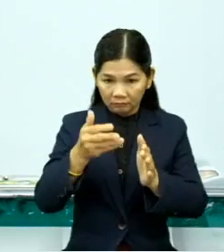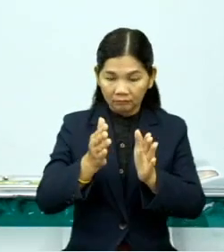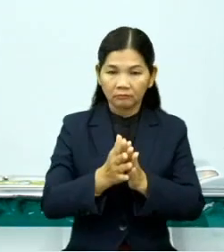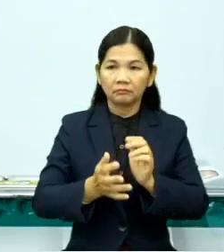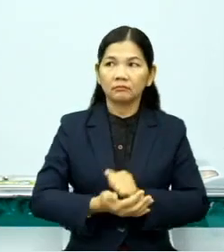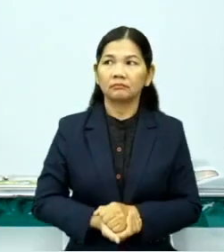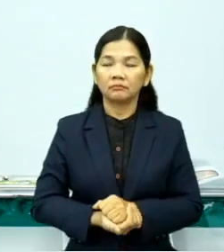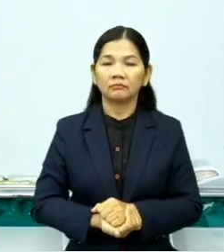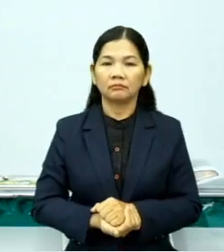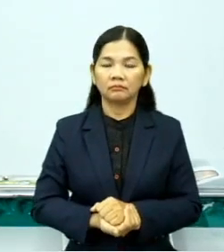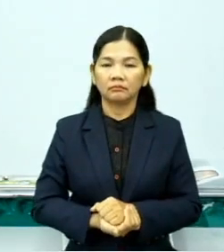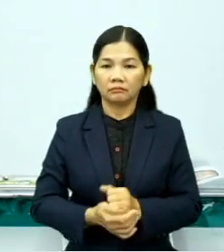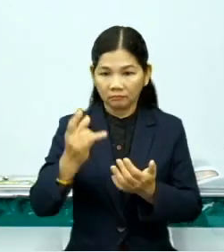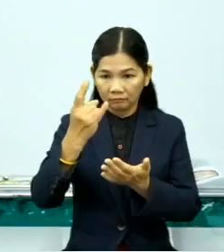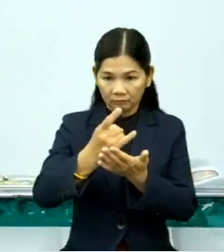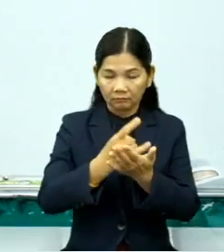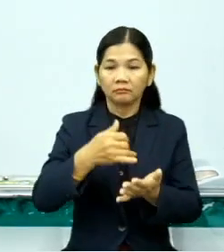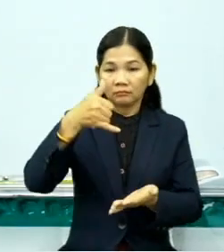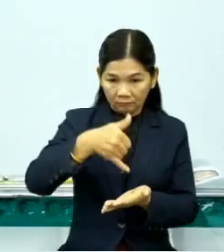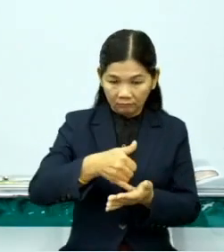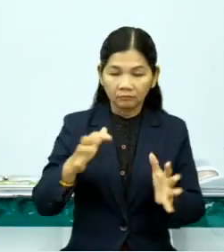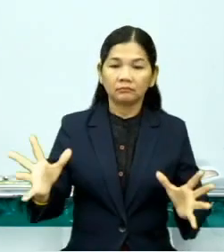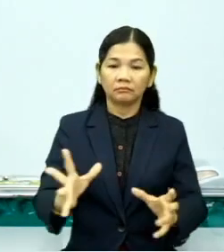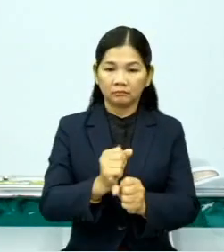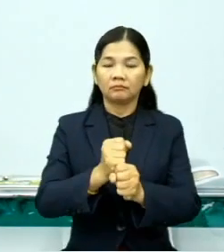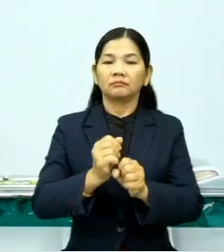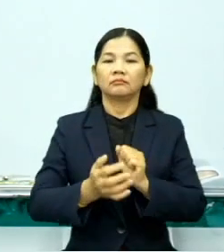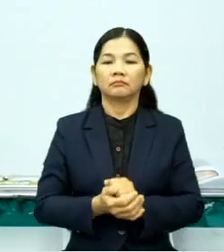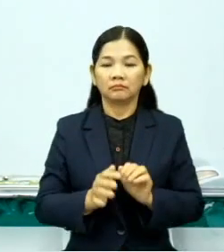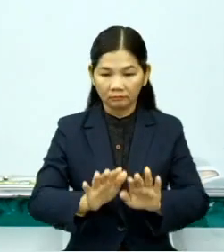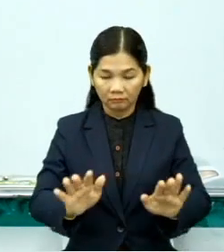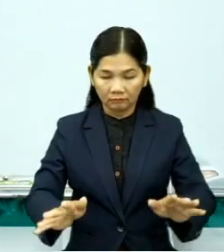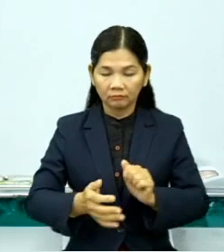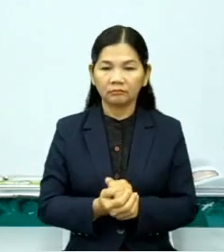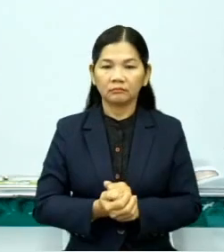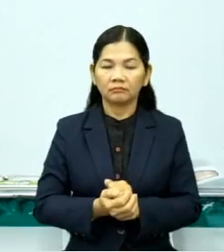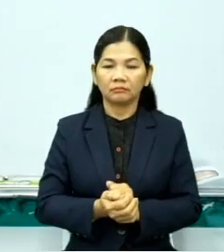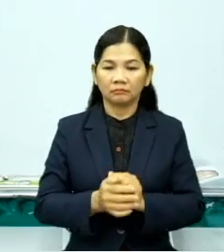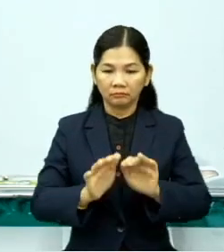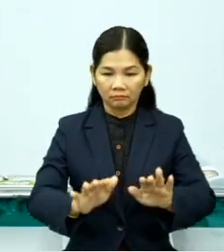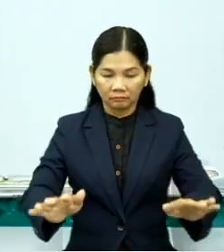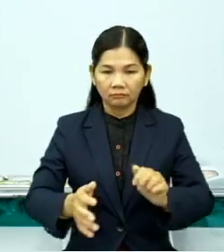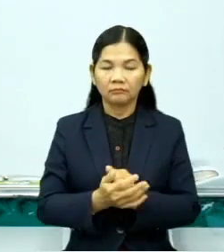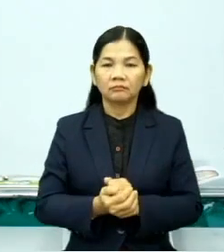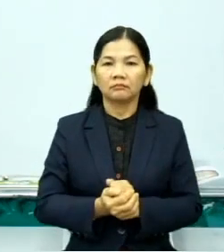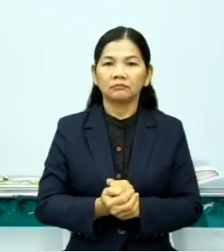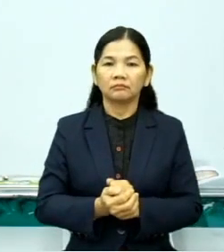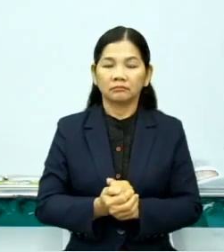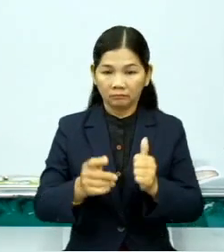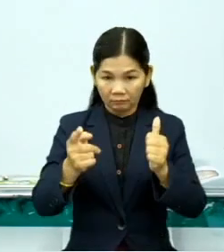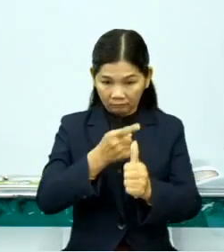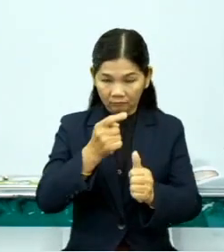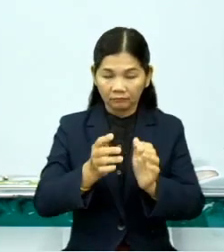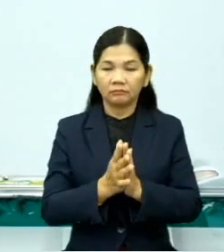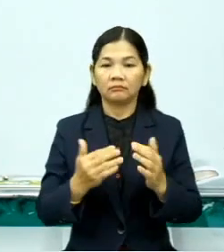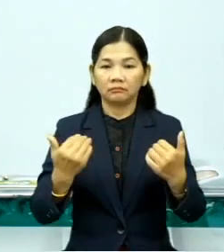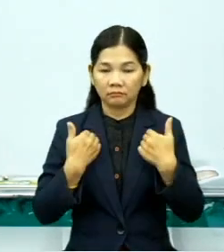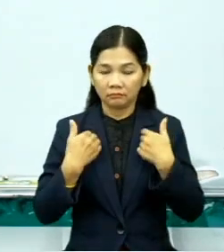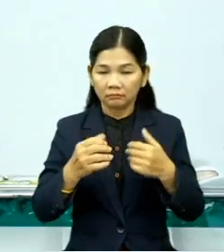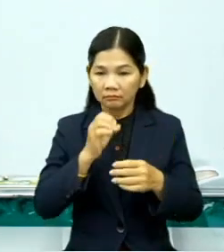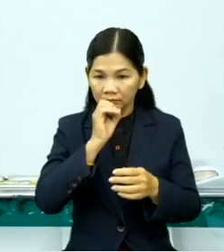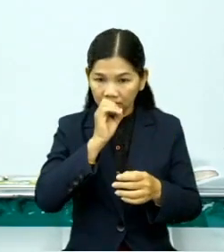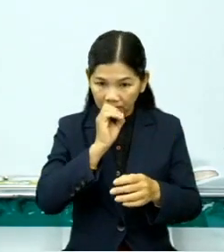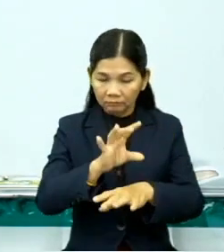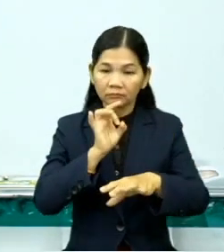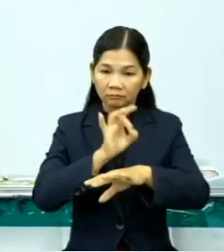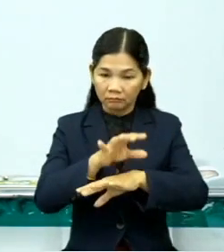chán con chà chân mê riêng là bài dân thằng ngày ní bàn chọp hai nè con á chà chân con thằng ạc ní chà môn đường dựng bài khní nè nè kru xông